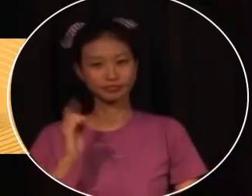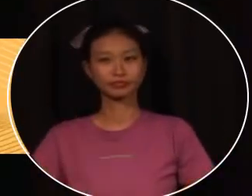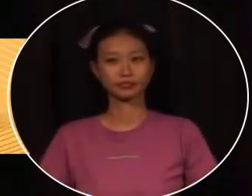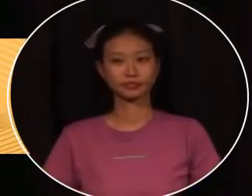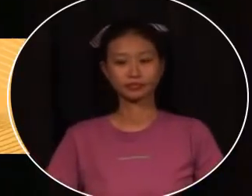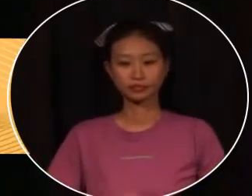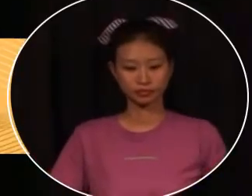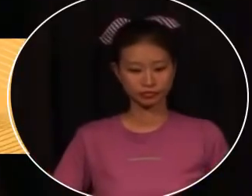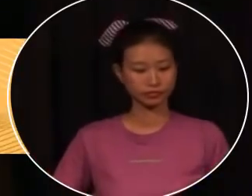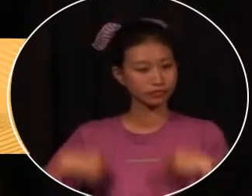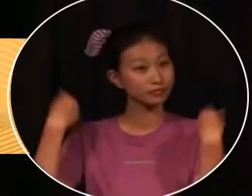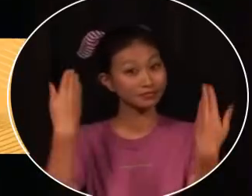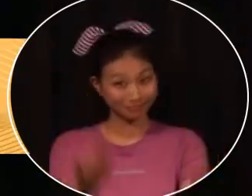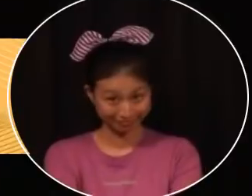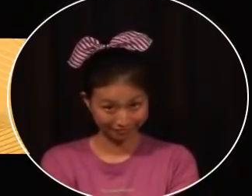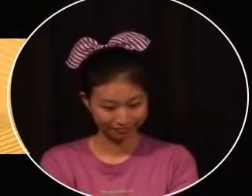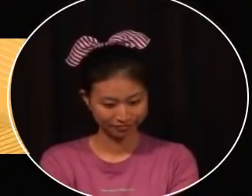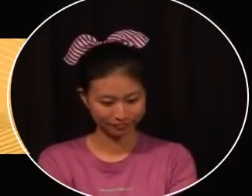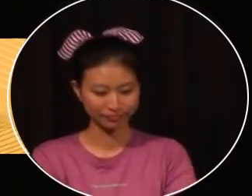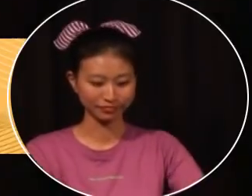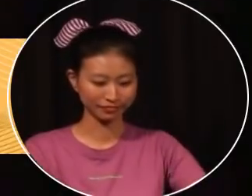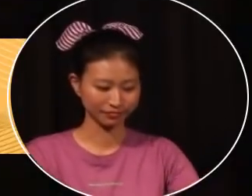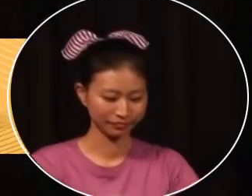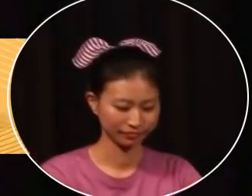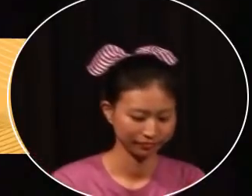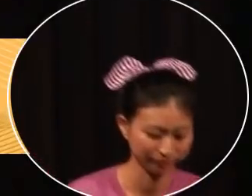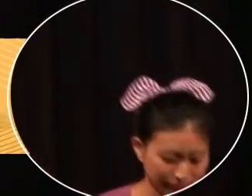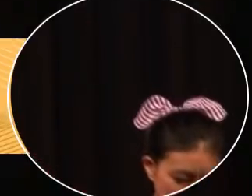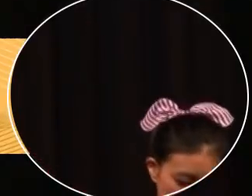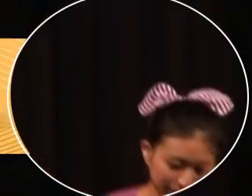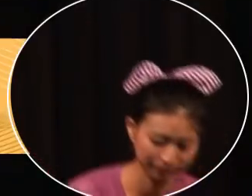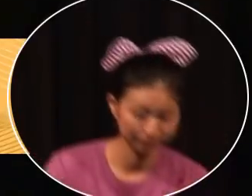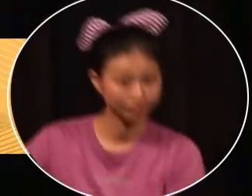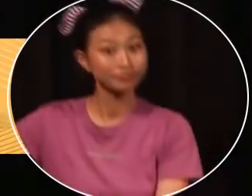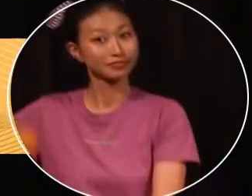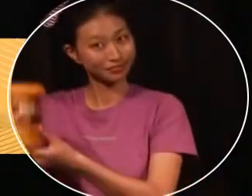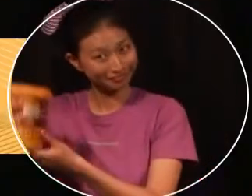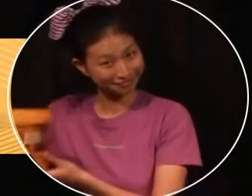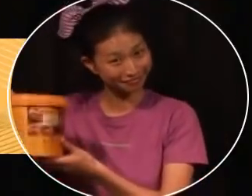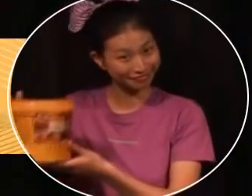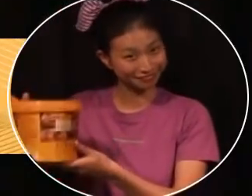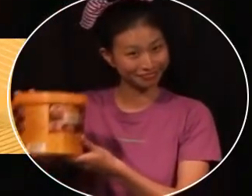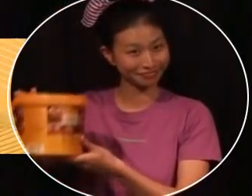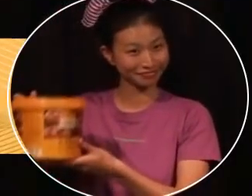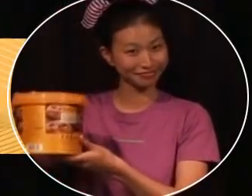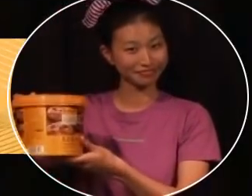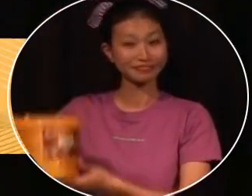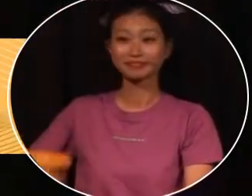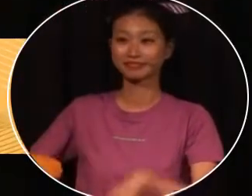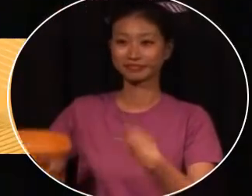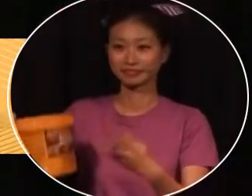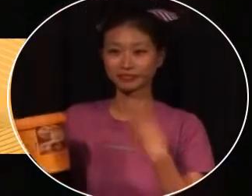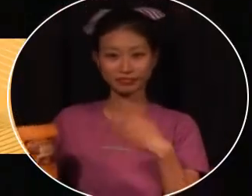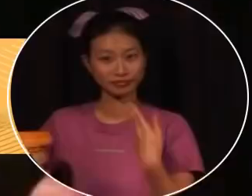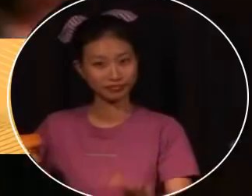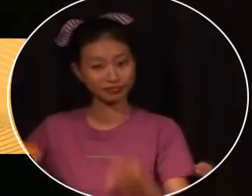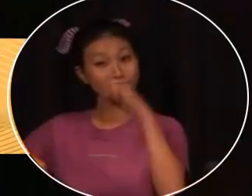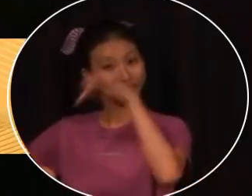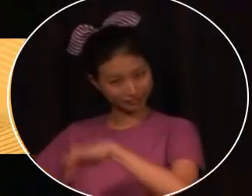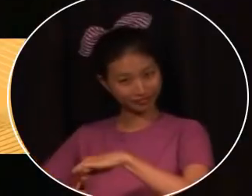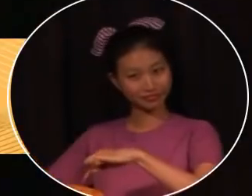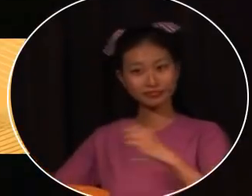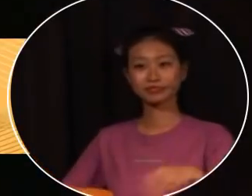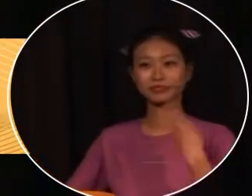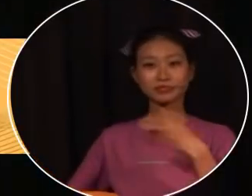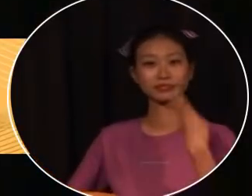达。谢谢各位，就是这样子，瞬间同意啊，是不是？男生说这就是斯巴达，女生说这就是斯巴达，然后两